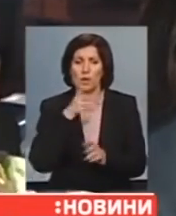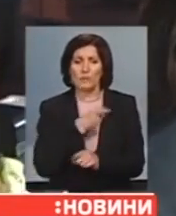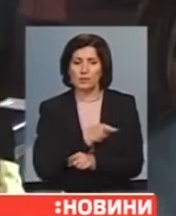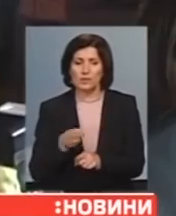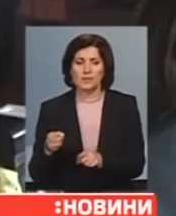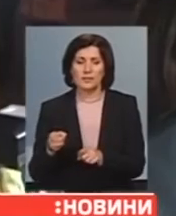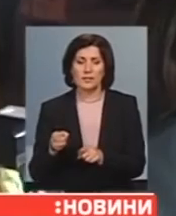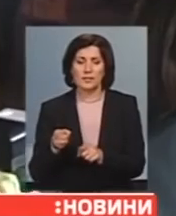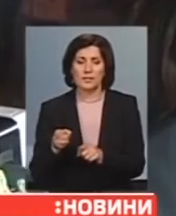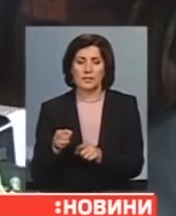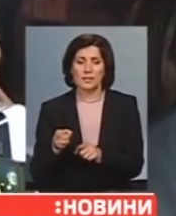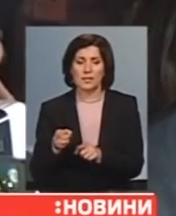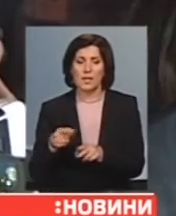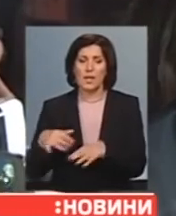час